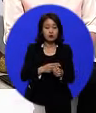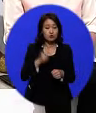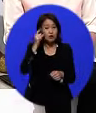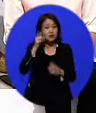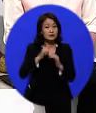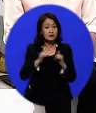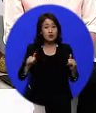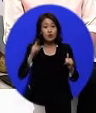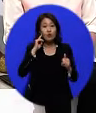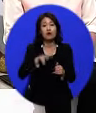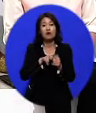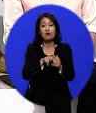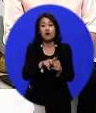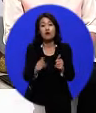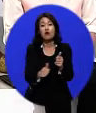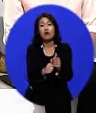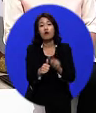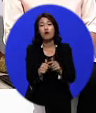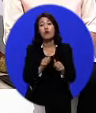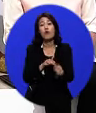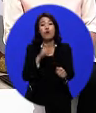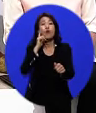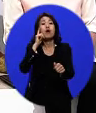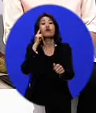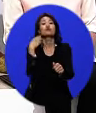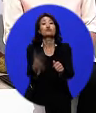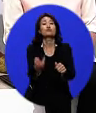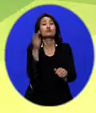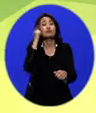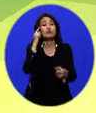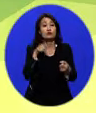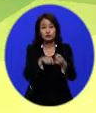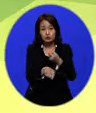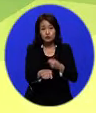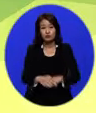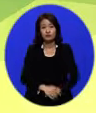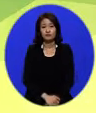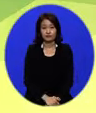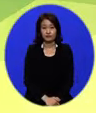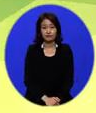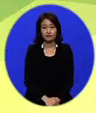사람의 말과 마부를 주었을까? 이것도 한번 고민해볼까요? 왜 그랬을까요?